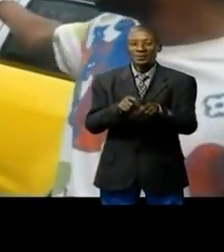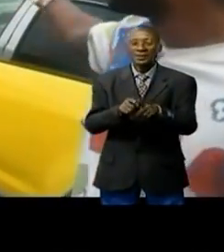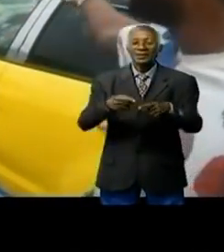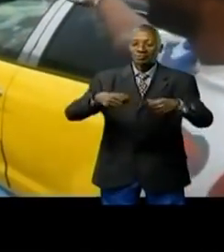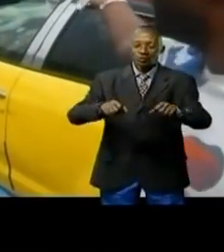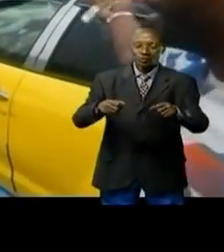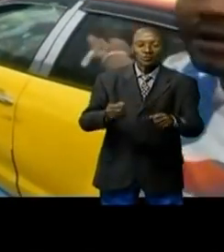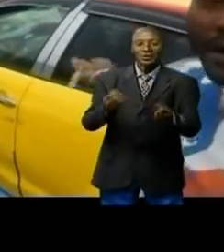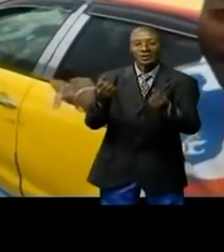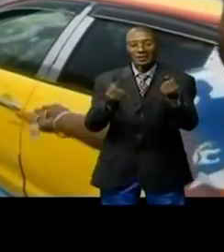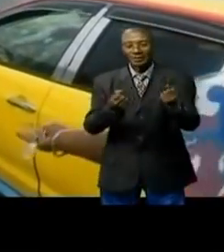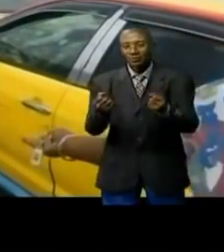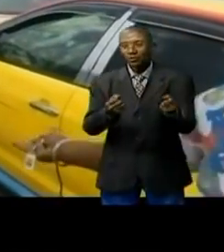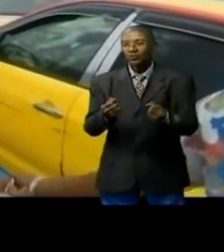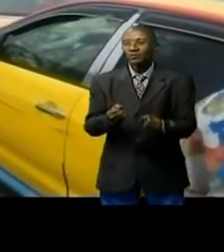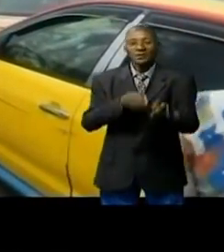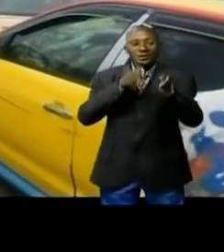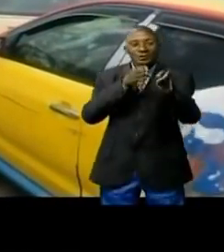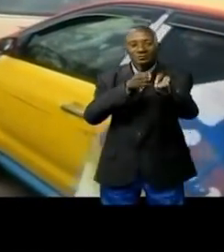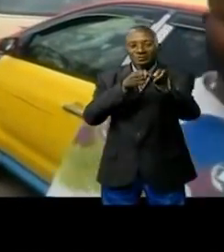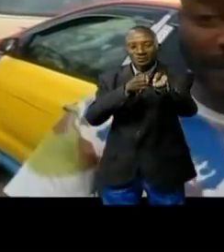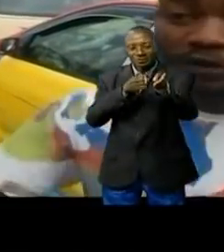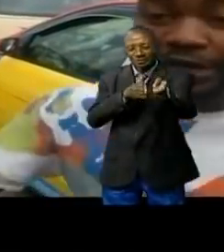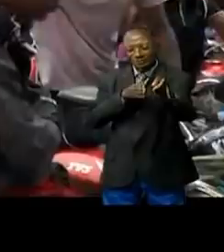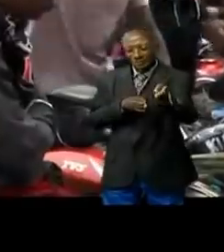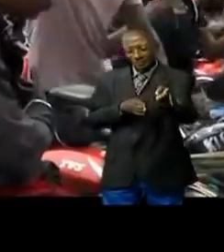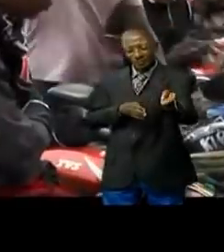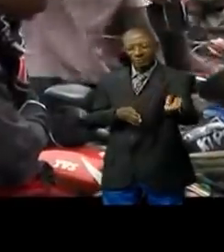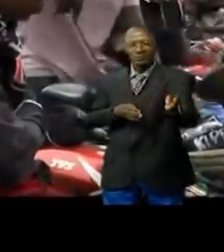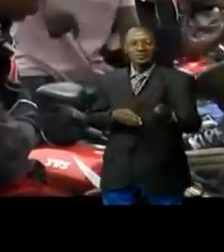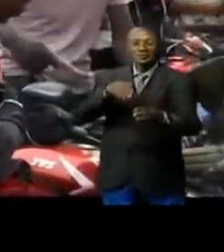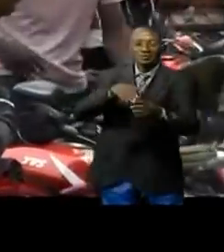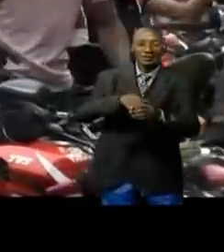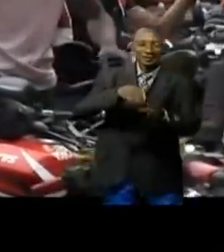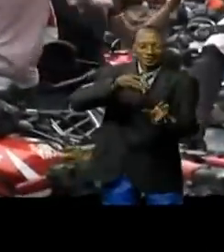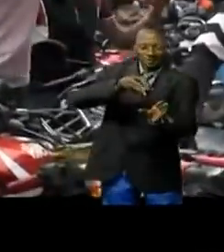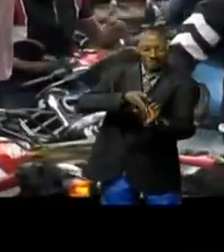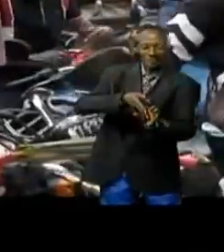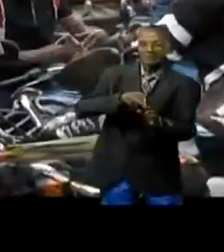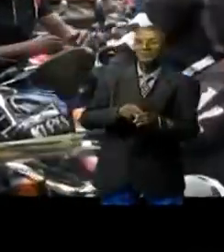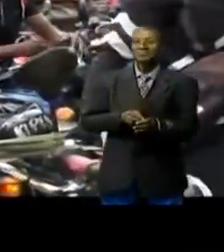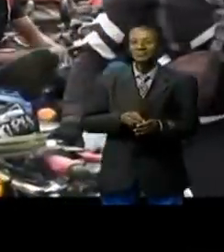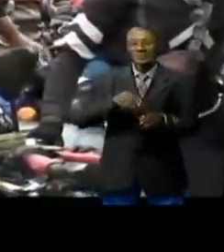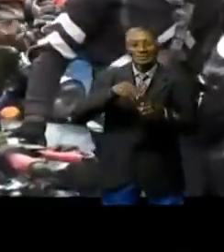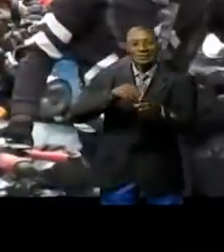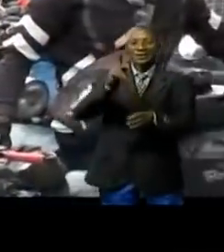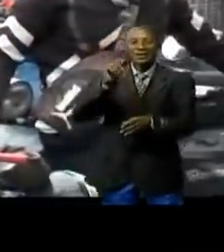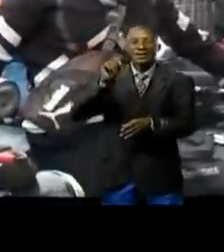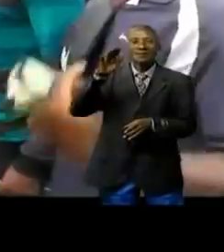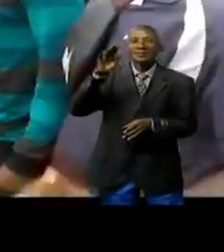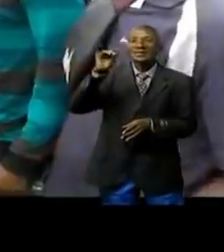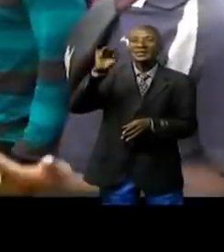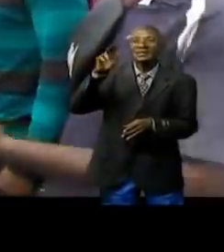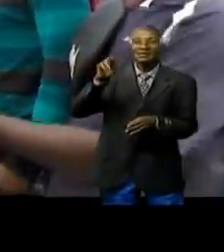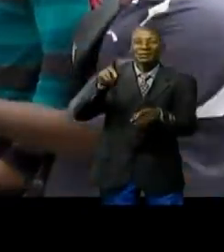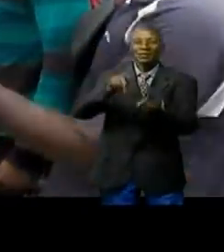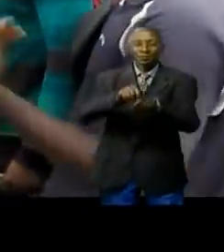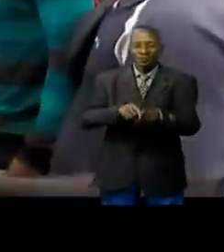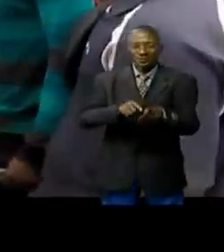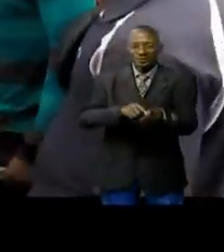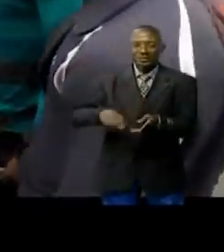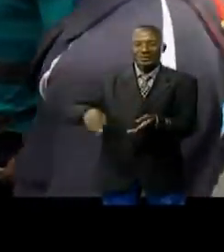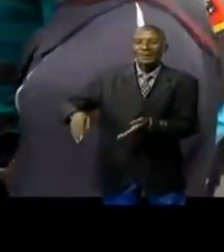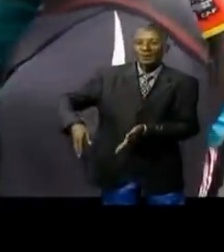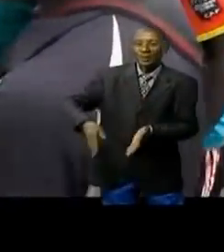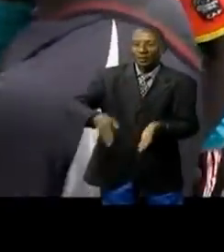véhicules alignés, comme c'est le cas de la station située au croisement des avenues Kabinda et Libération. Aujourd'hui, déjà, les stations sont